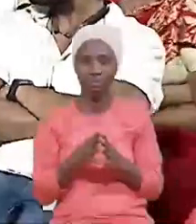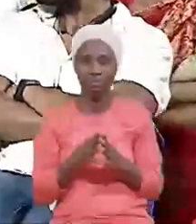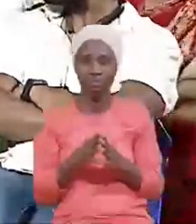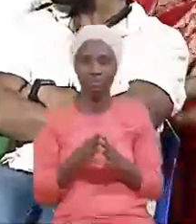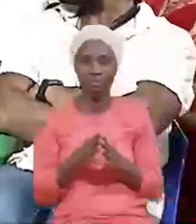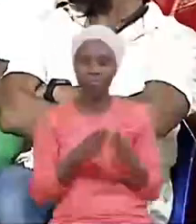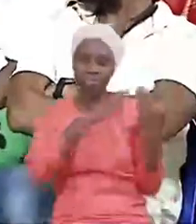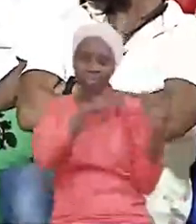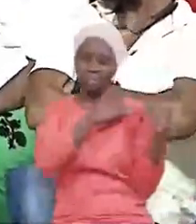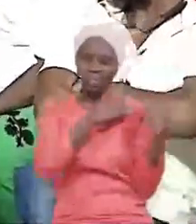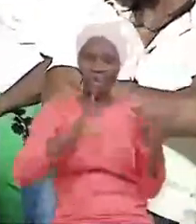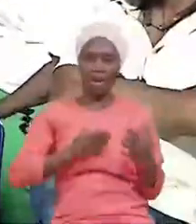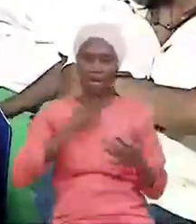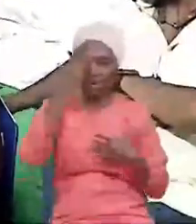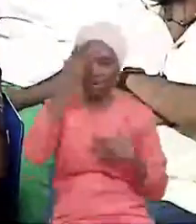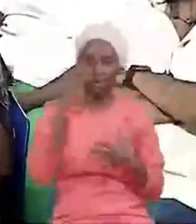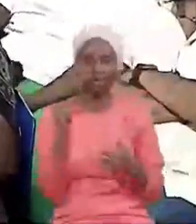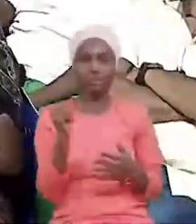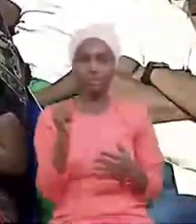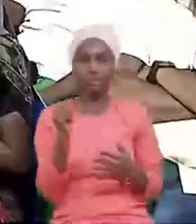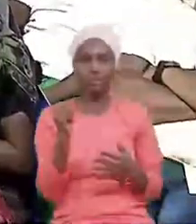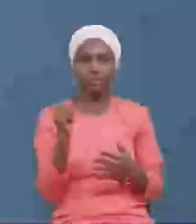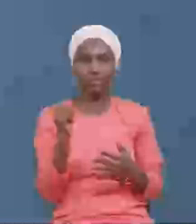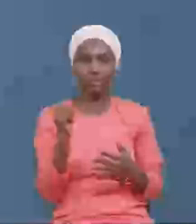Il a pris nos infirmités.